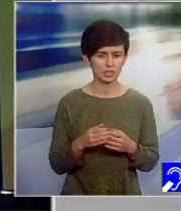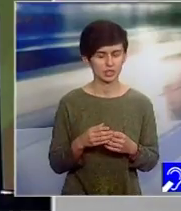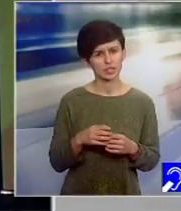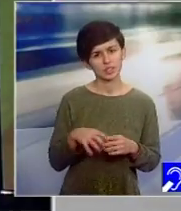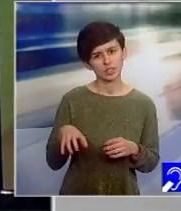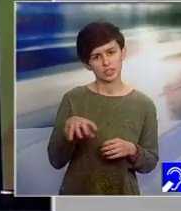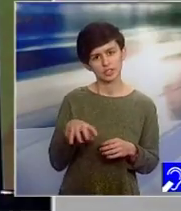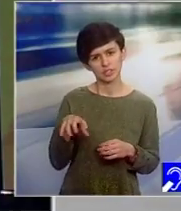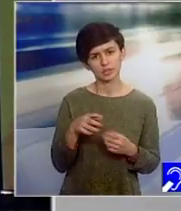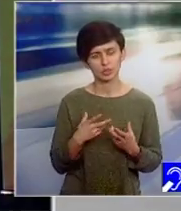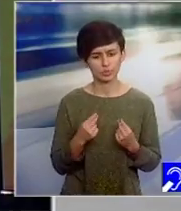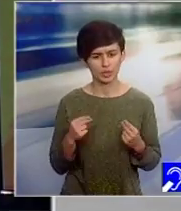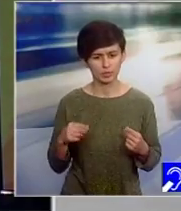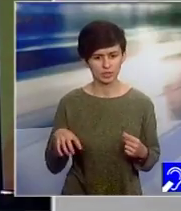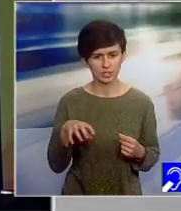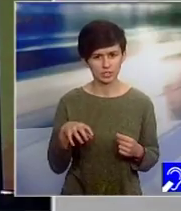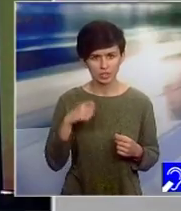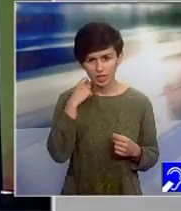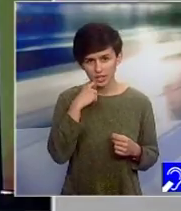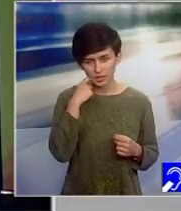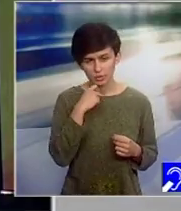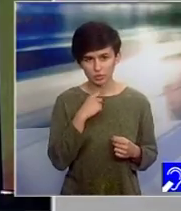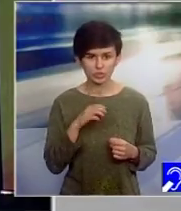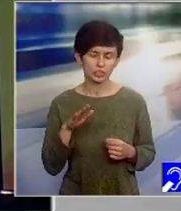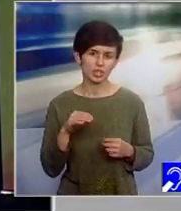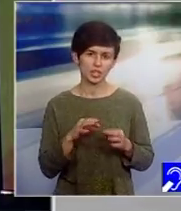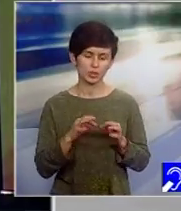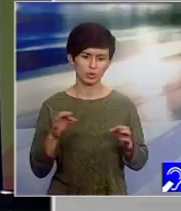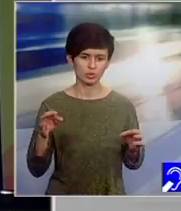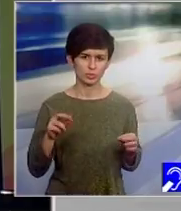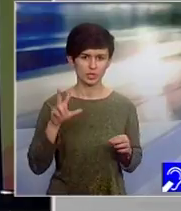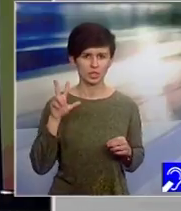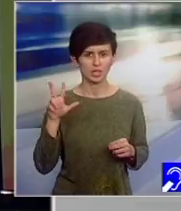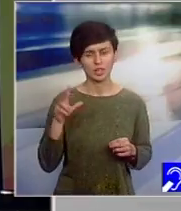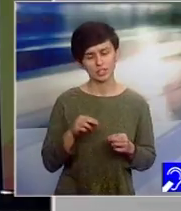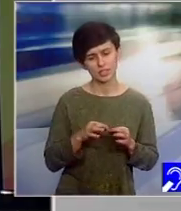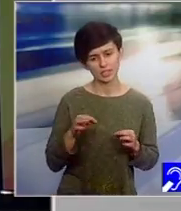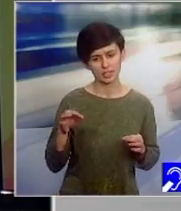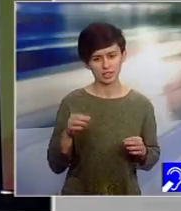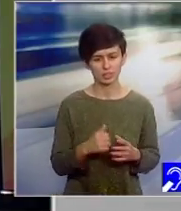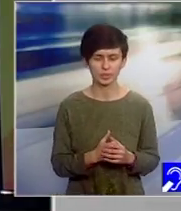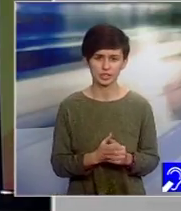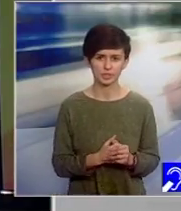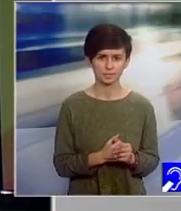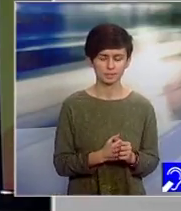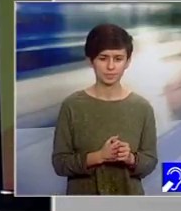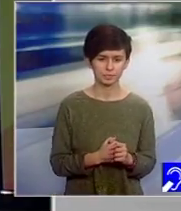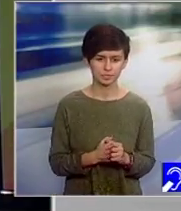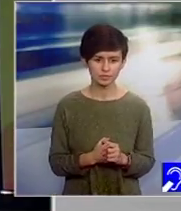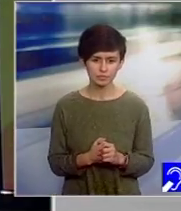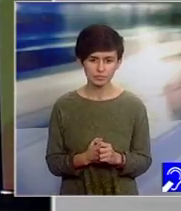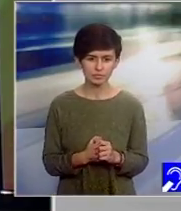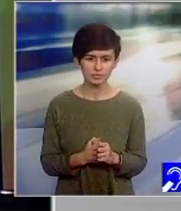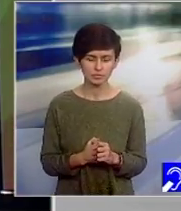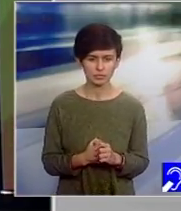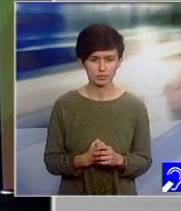fragmente în mai multe zone ale Clujului și, într-adevăr, are o lungime de 3 km, sigur, el acum nu are. Dacă cumulăm toate fragmentele, da, care